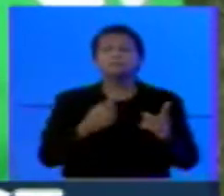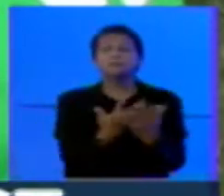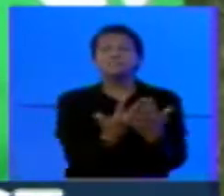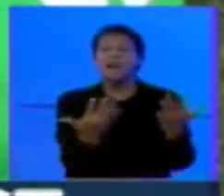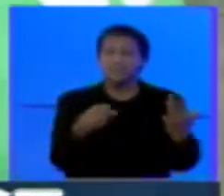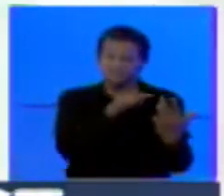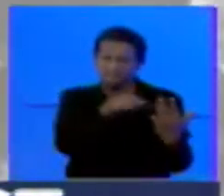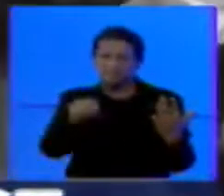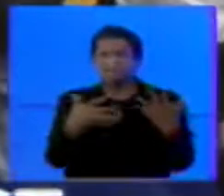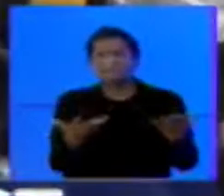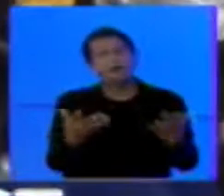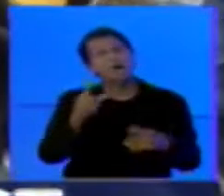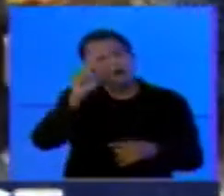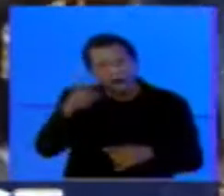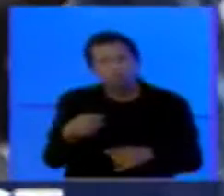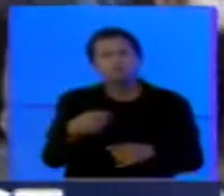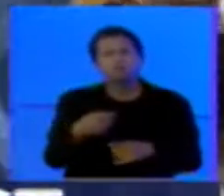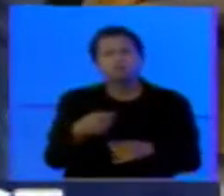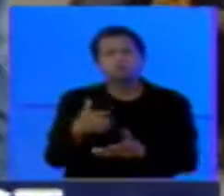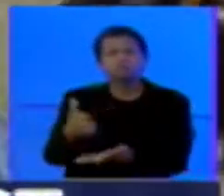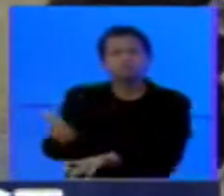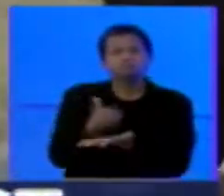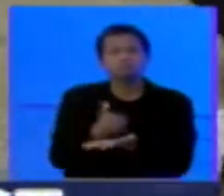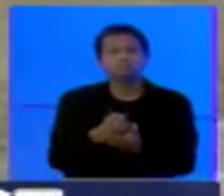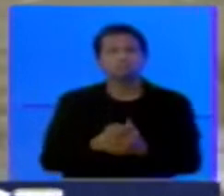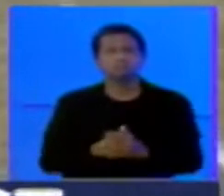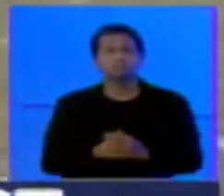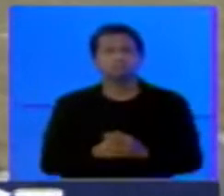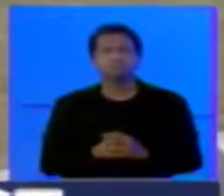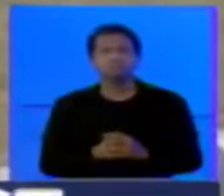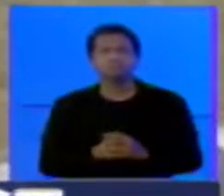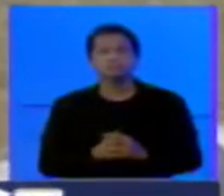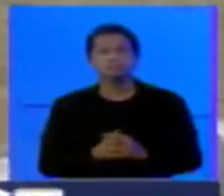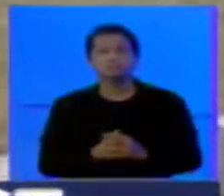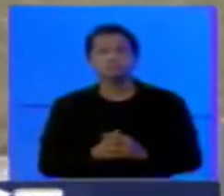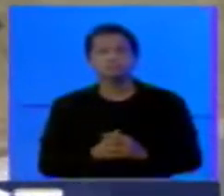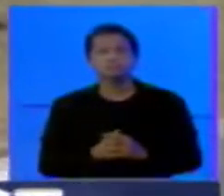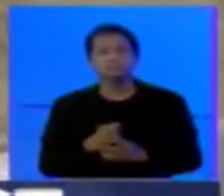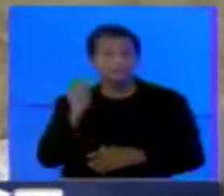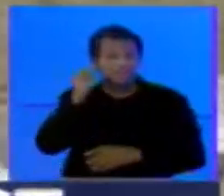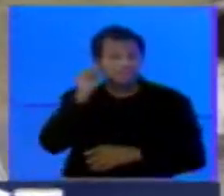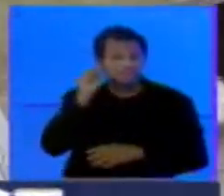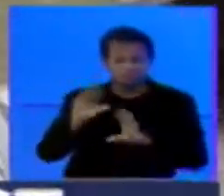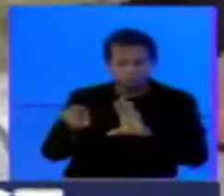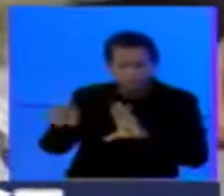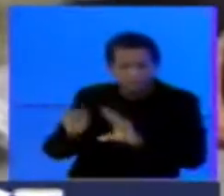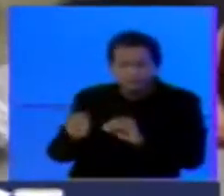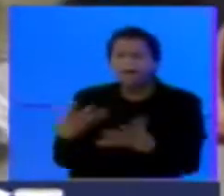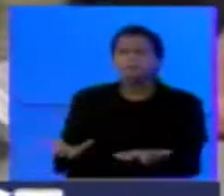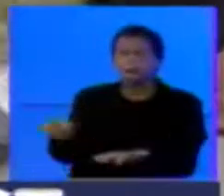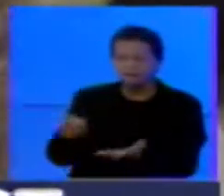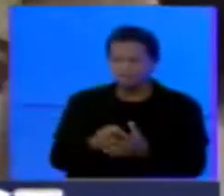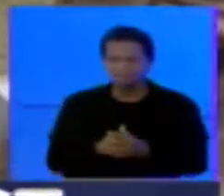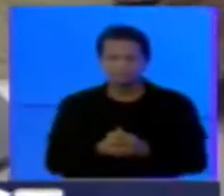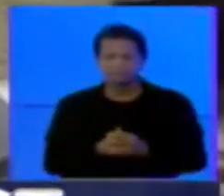kebutuhan ekonomi. Keseharian ibu apa nih bu? Biasanya keseharian ibu apa? Pekerjaan ibu? Bangunannya aku bang. Bu, tapi nggak